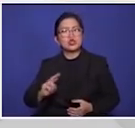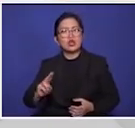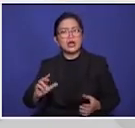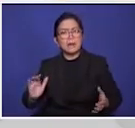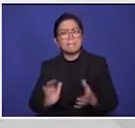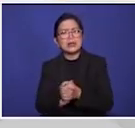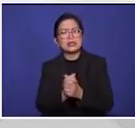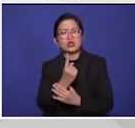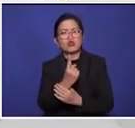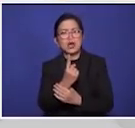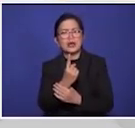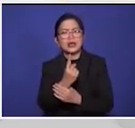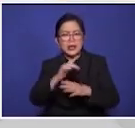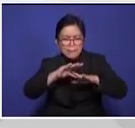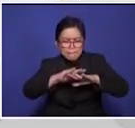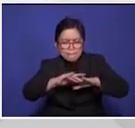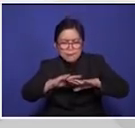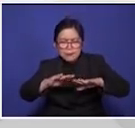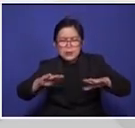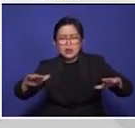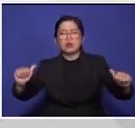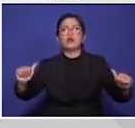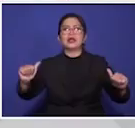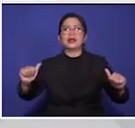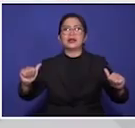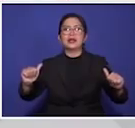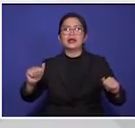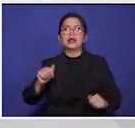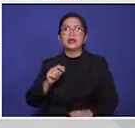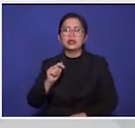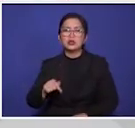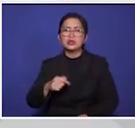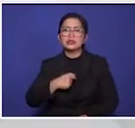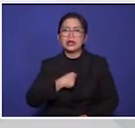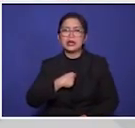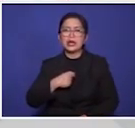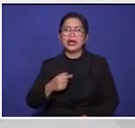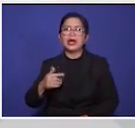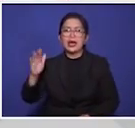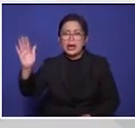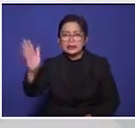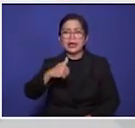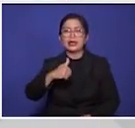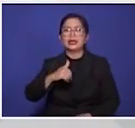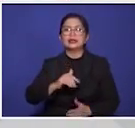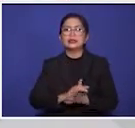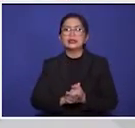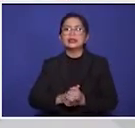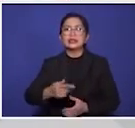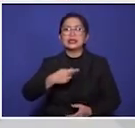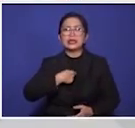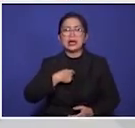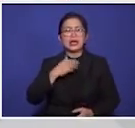ini adalah kerukunan Oleh sebab itu saya selalu mengajak marilah kita menjaga